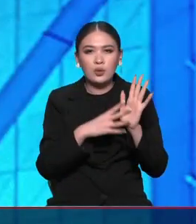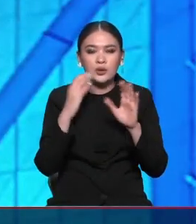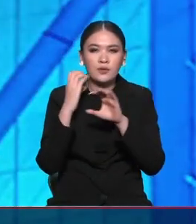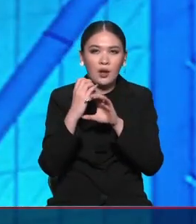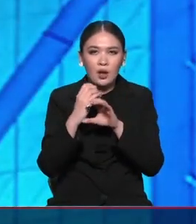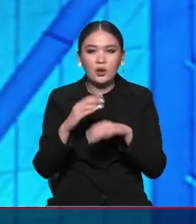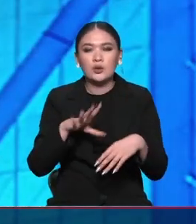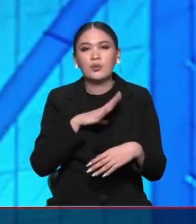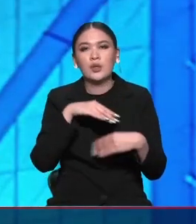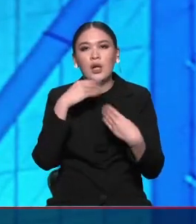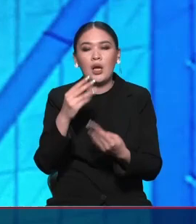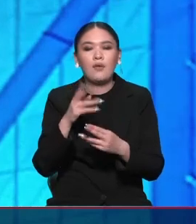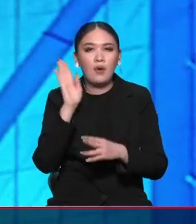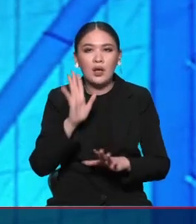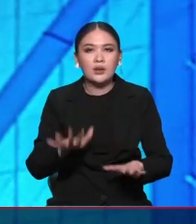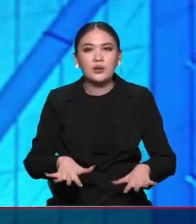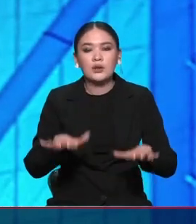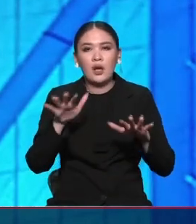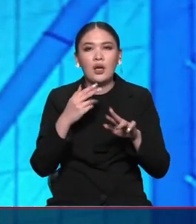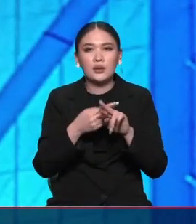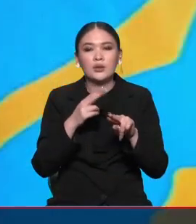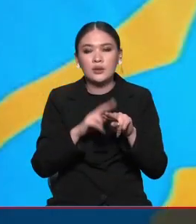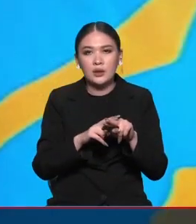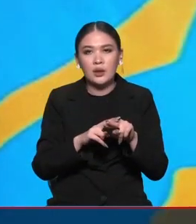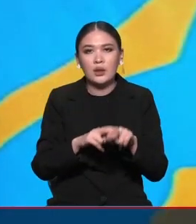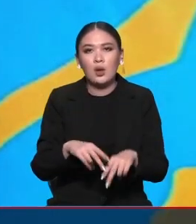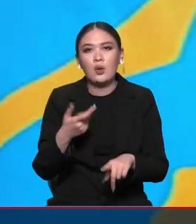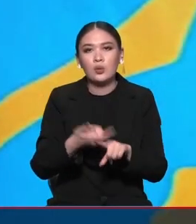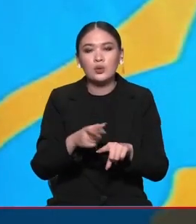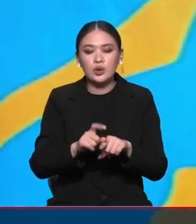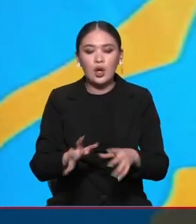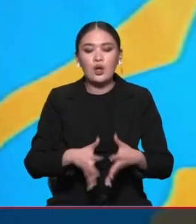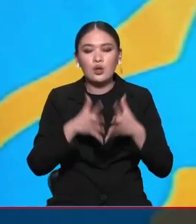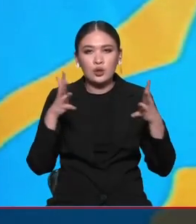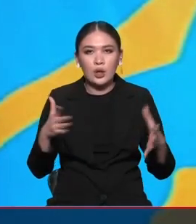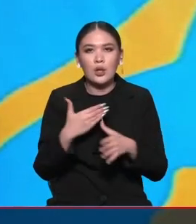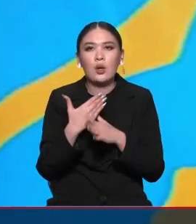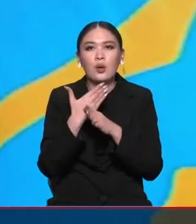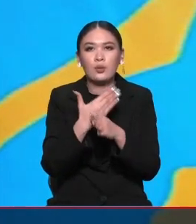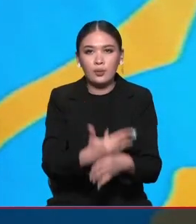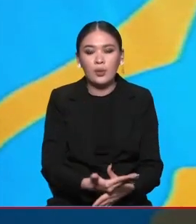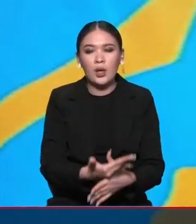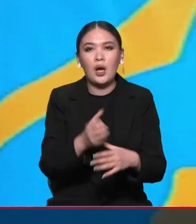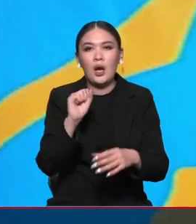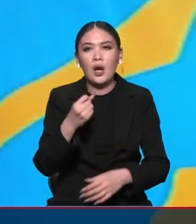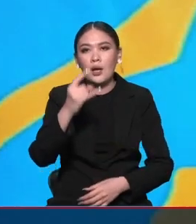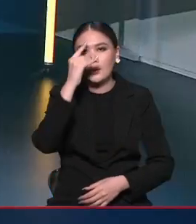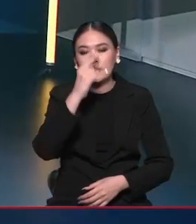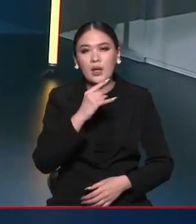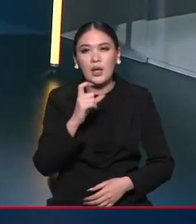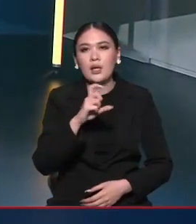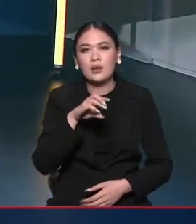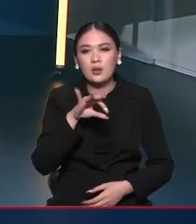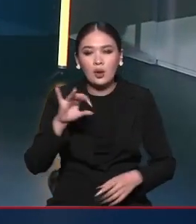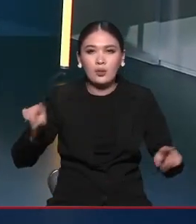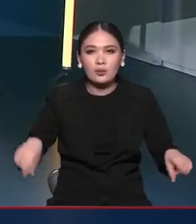Біз тасқыннан үй-жайы қираған ағайынға бұл өте үлкен көмек. Ал қазақстандық